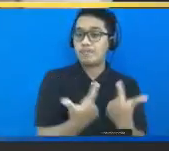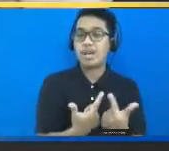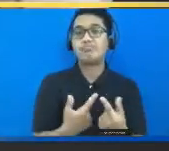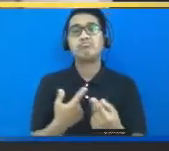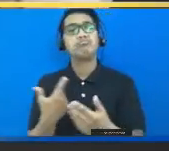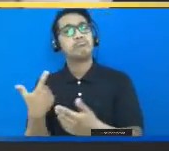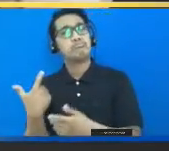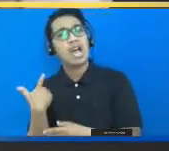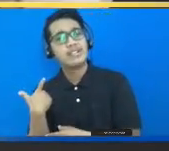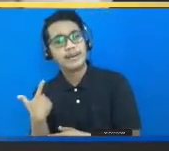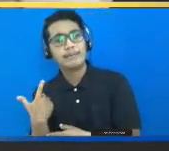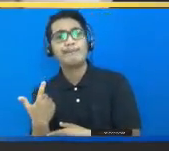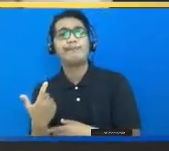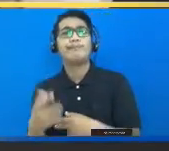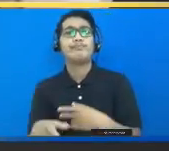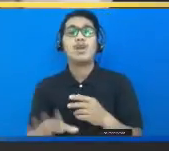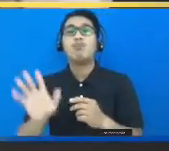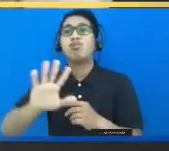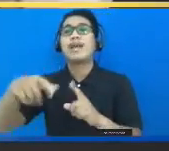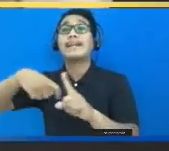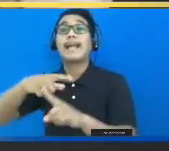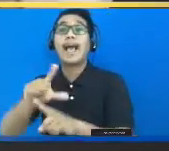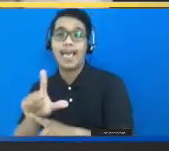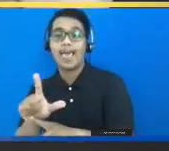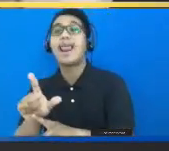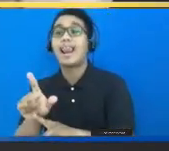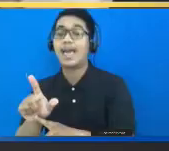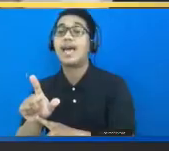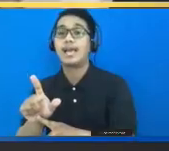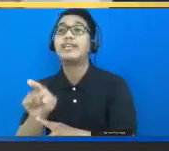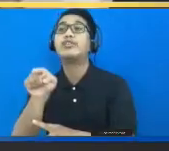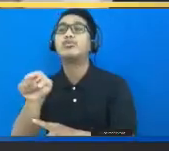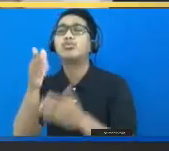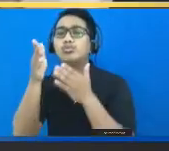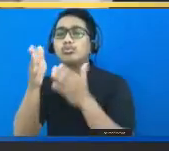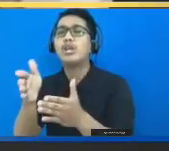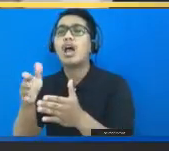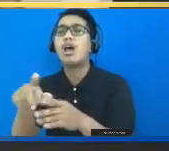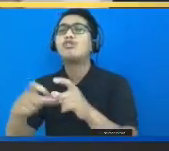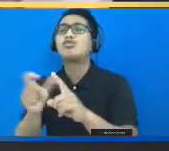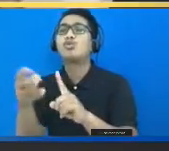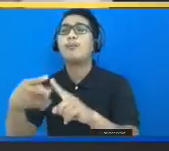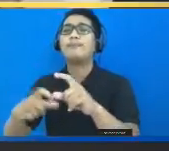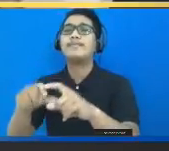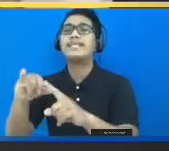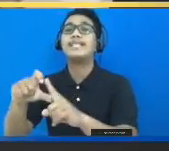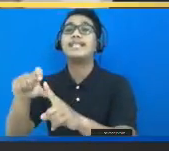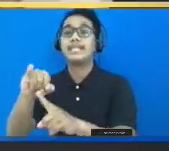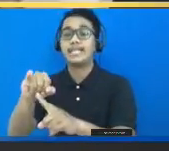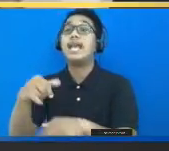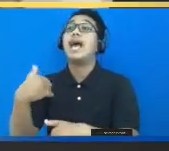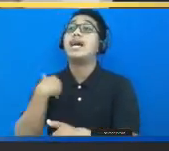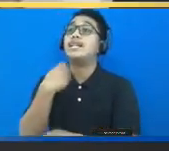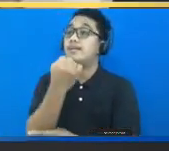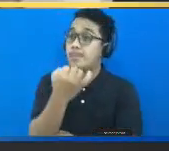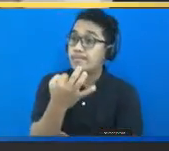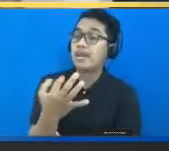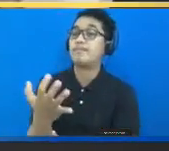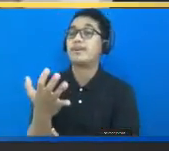dari non KL ya terutama berupa subsidi kemudian juga ada beberapa